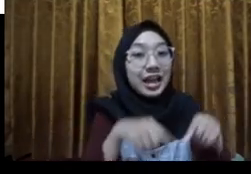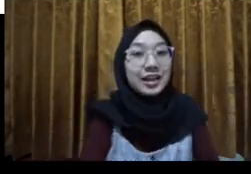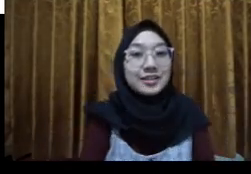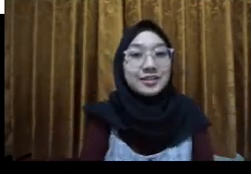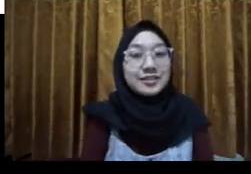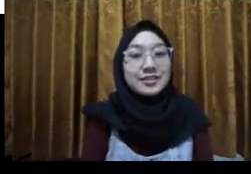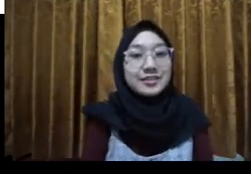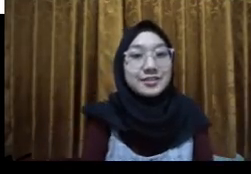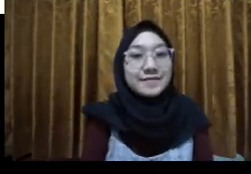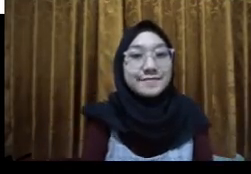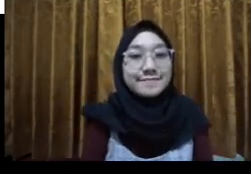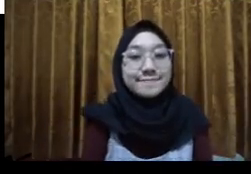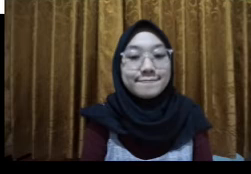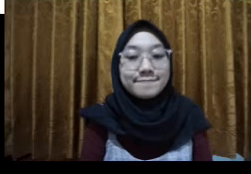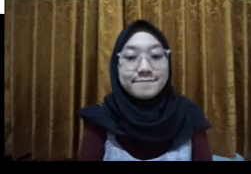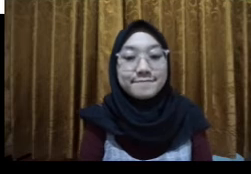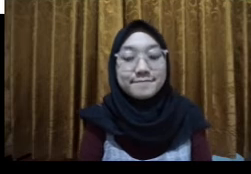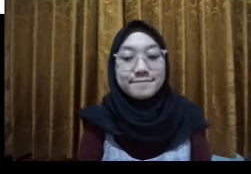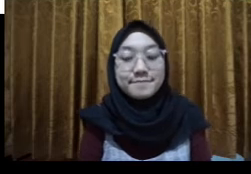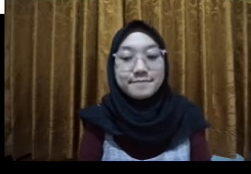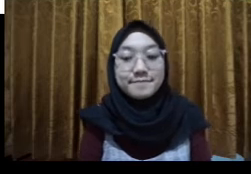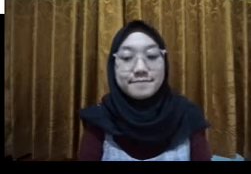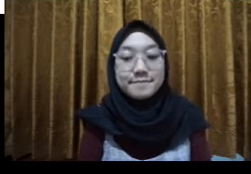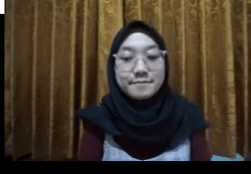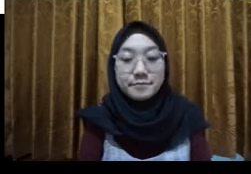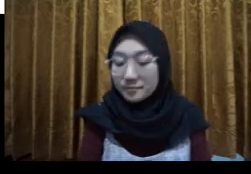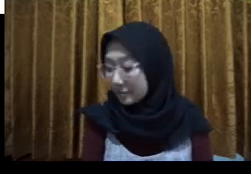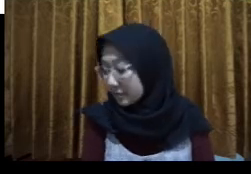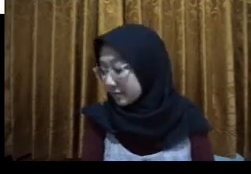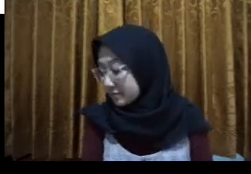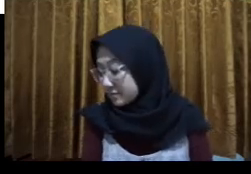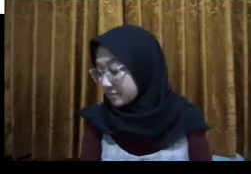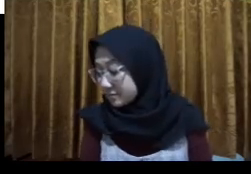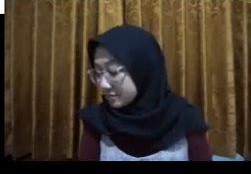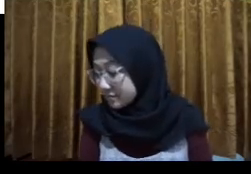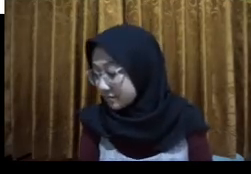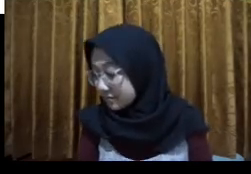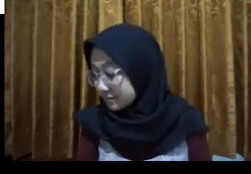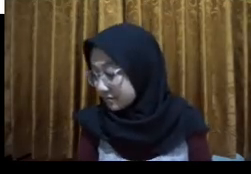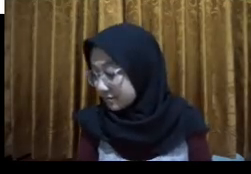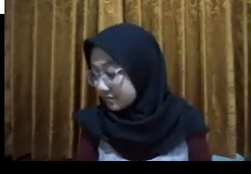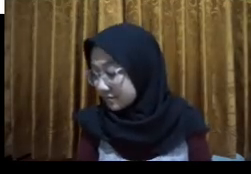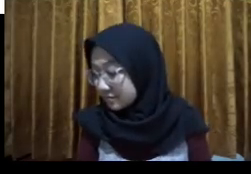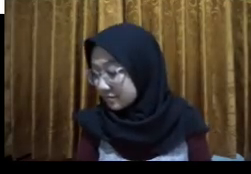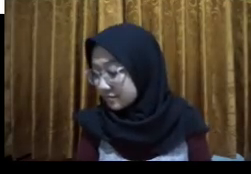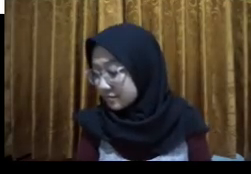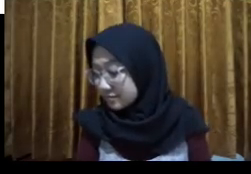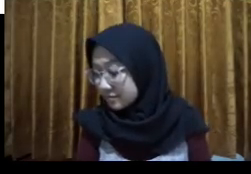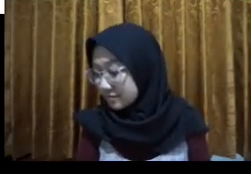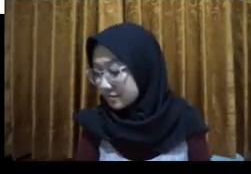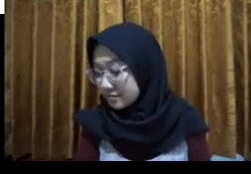D. music data pribadi. Kita buka foldernya Items view list di cover cerita items view list koleksi buku